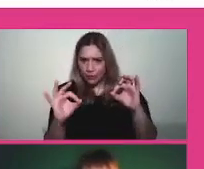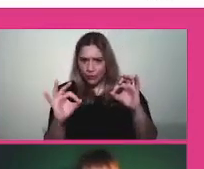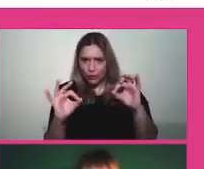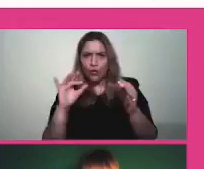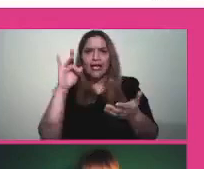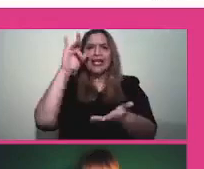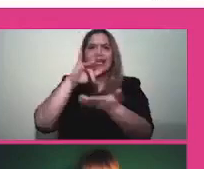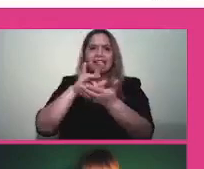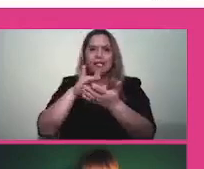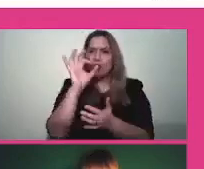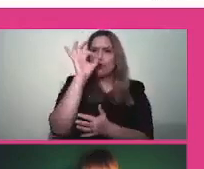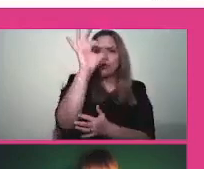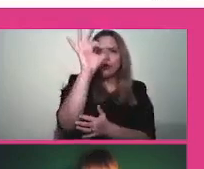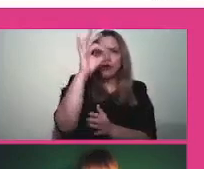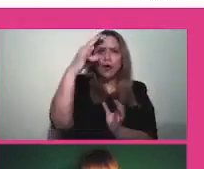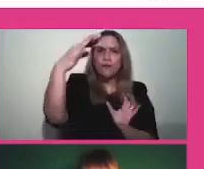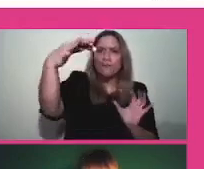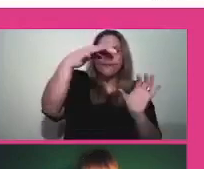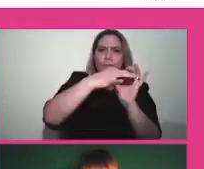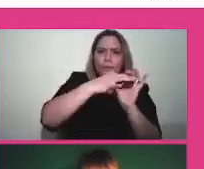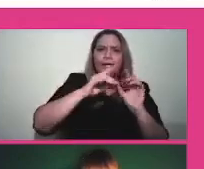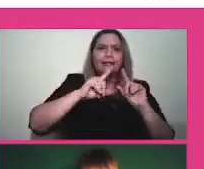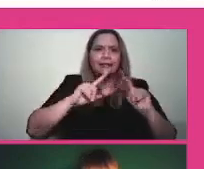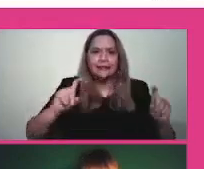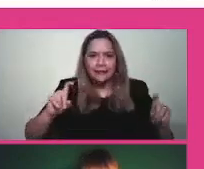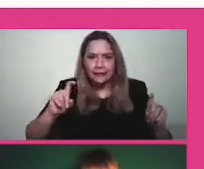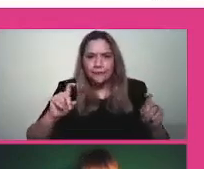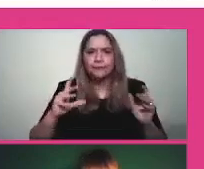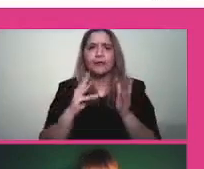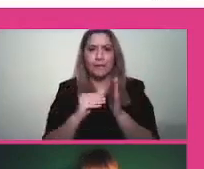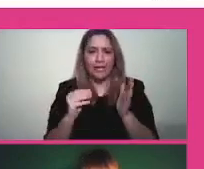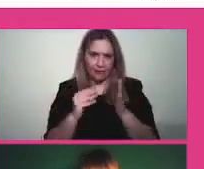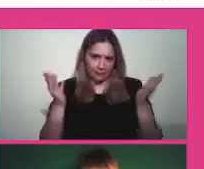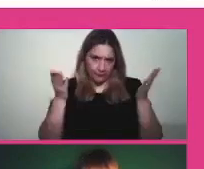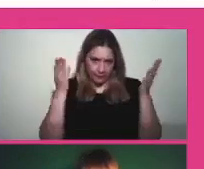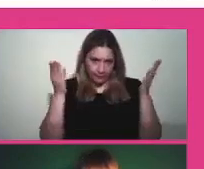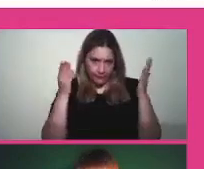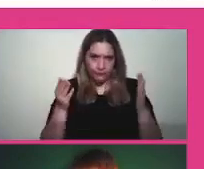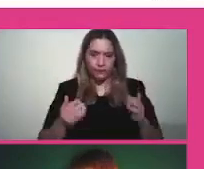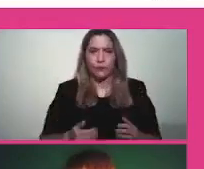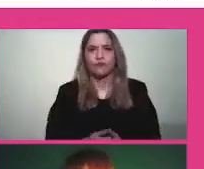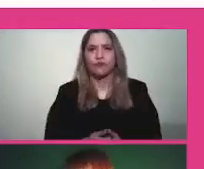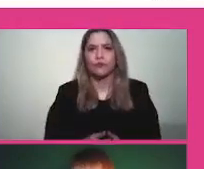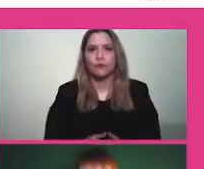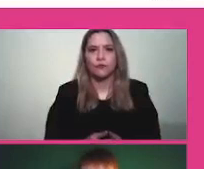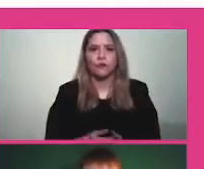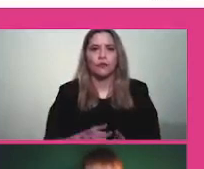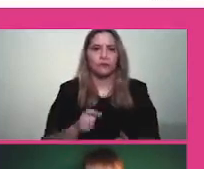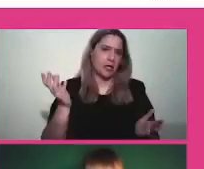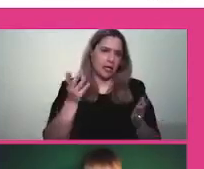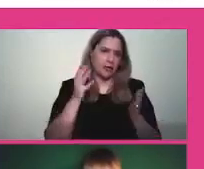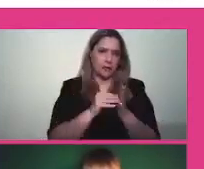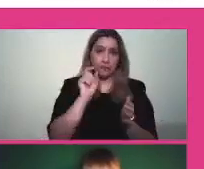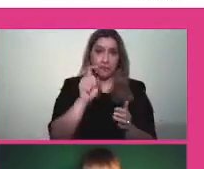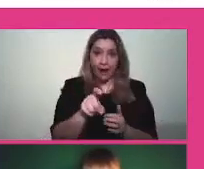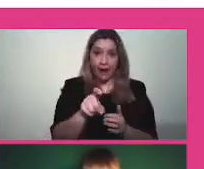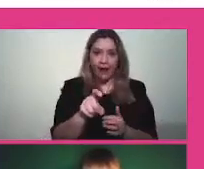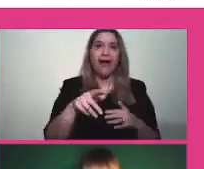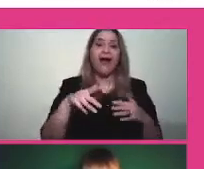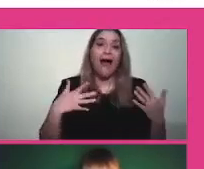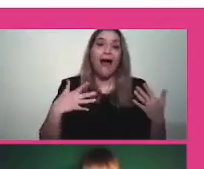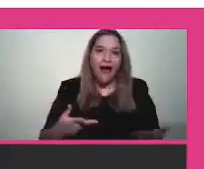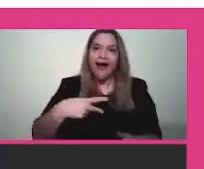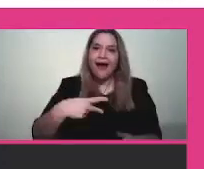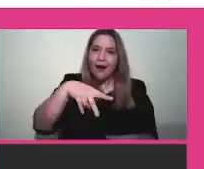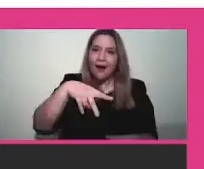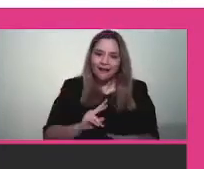και κινηματογράφο. Θα κάνω ενδεικτικά εγώ τώρα ένα ότι είναι ας πούμε αυτό και θα μου βγάλει